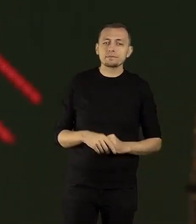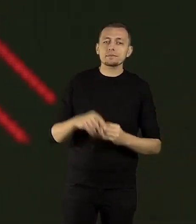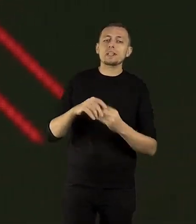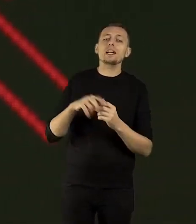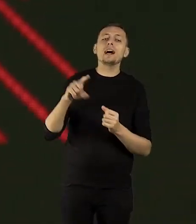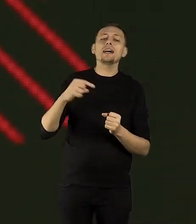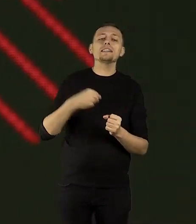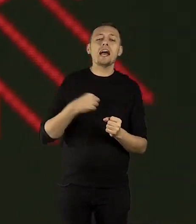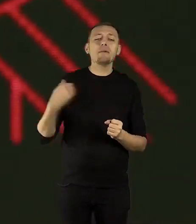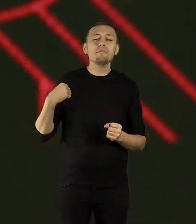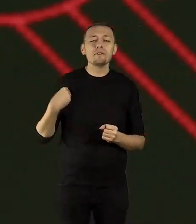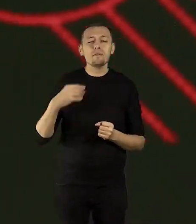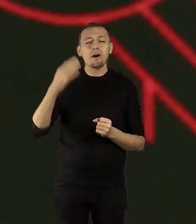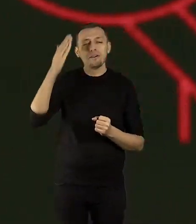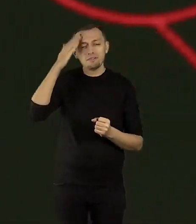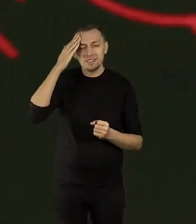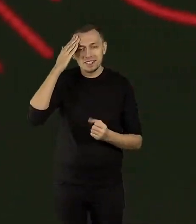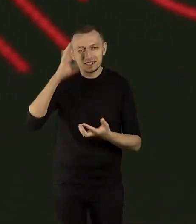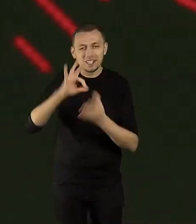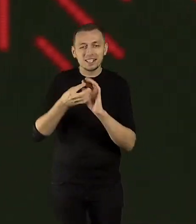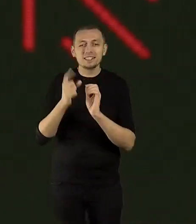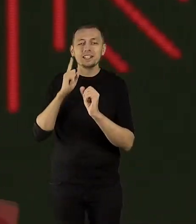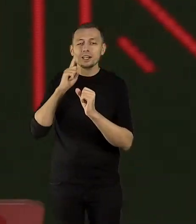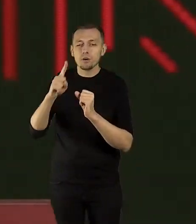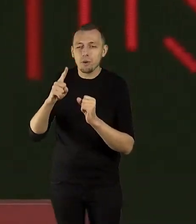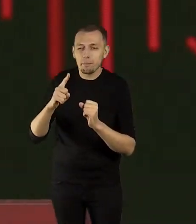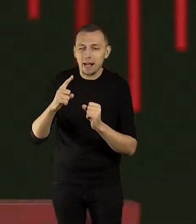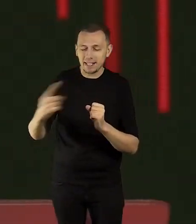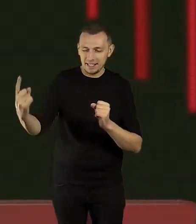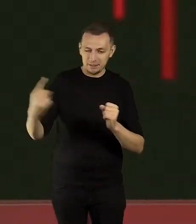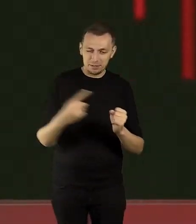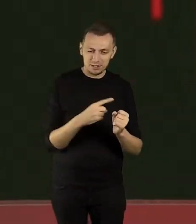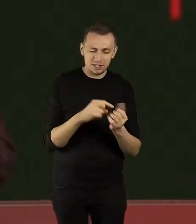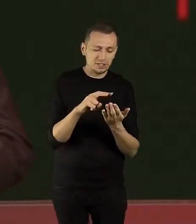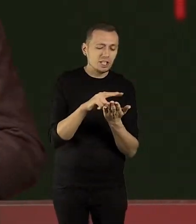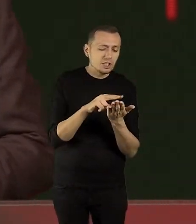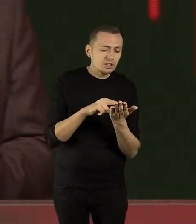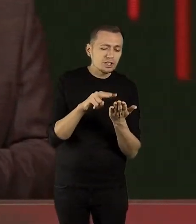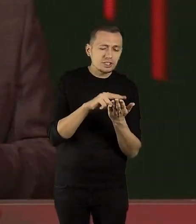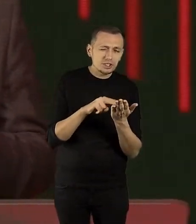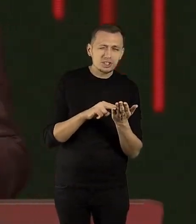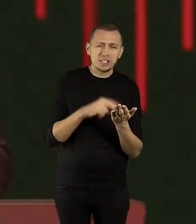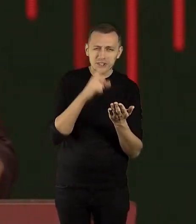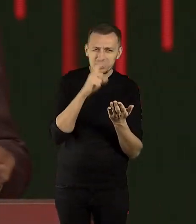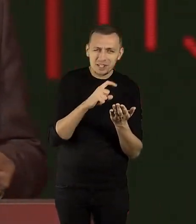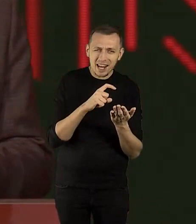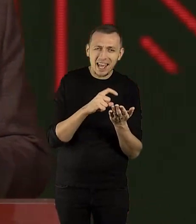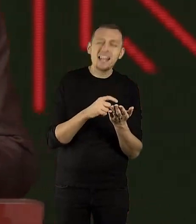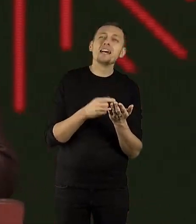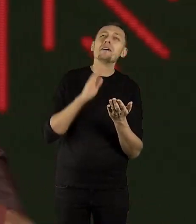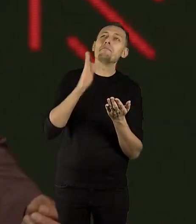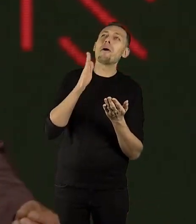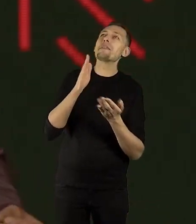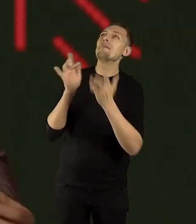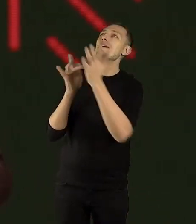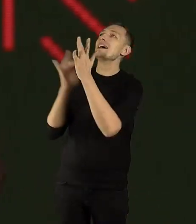umysłowe zostały zmienione przez Chrystusa. Płynność czytania, chęć poznawania sprawiły, że ten